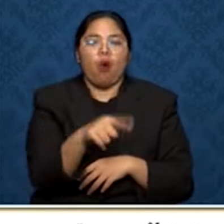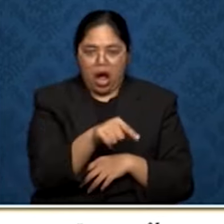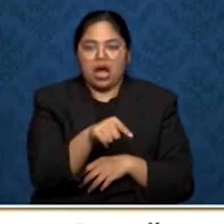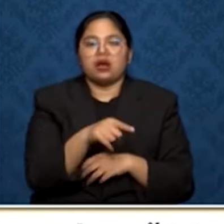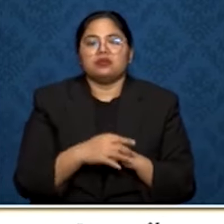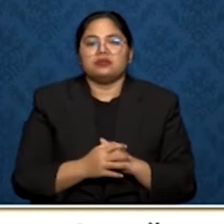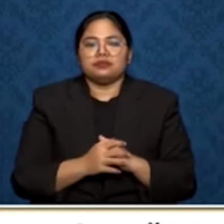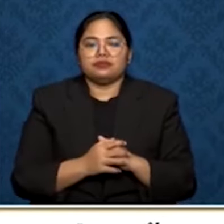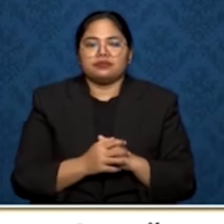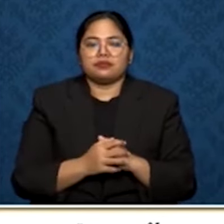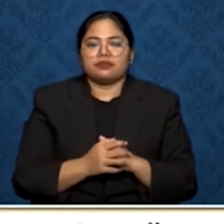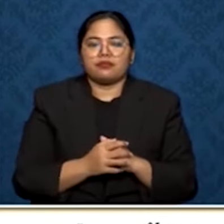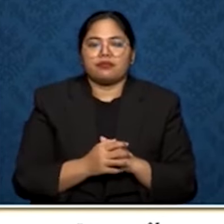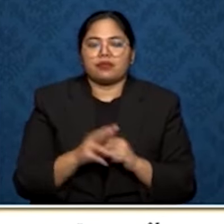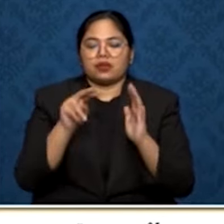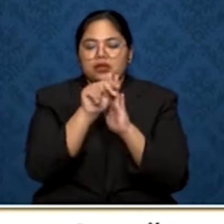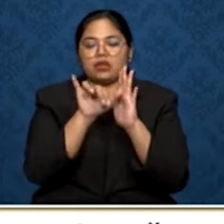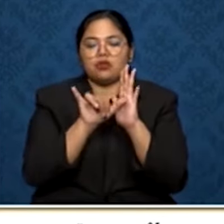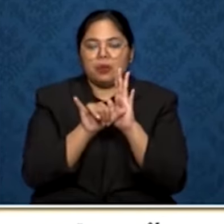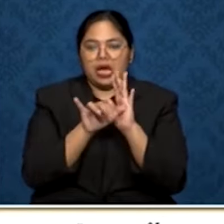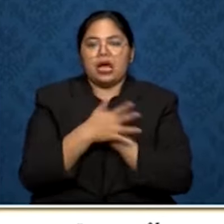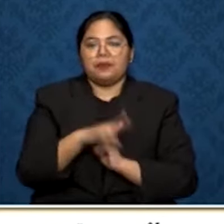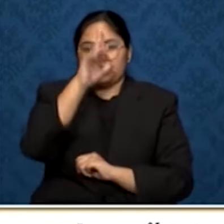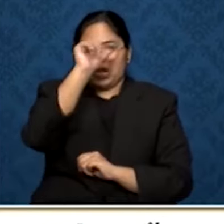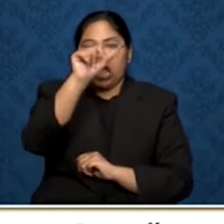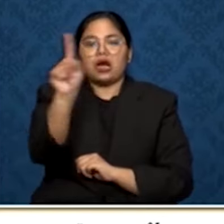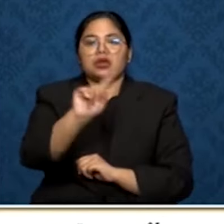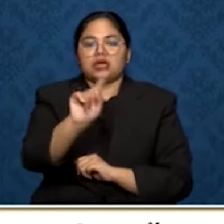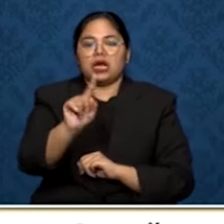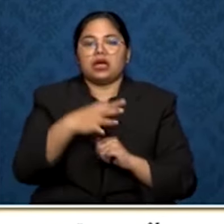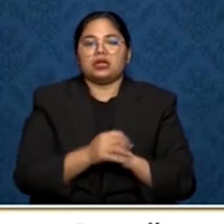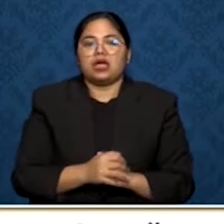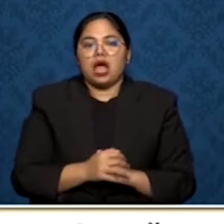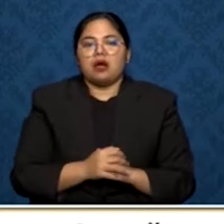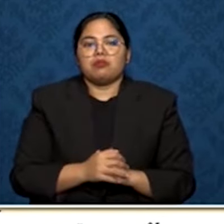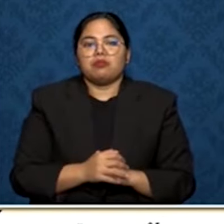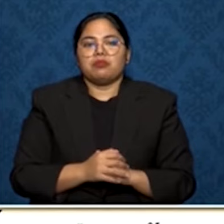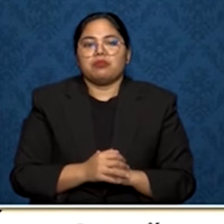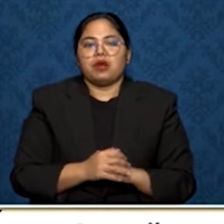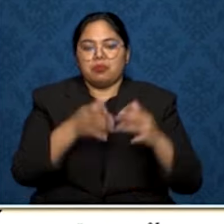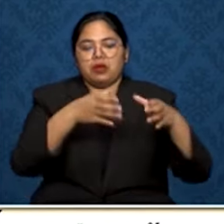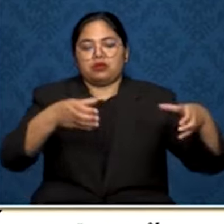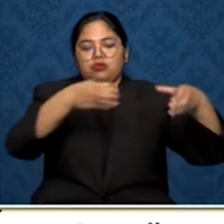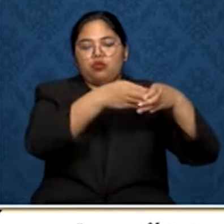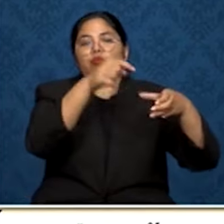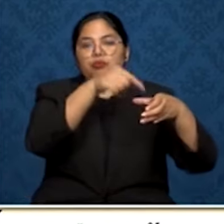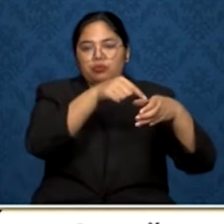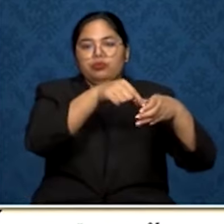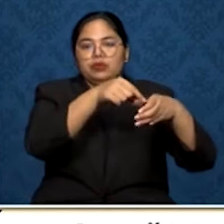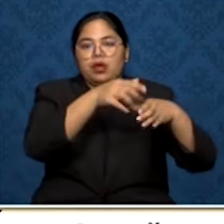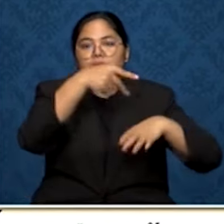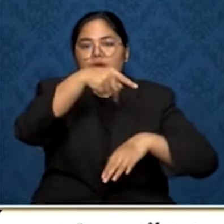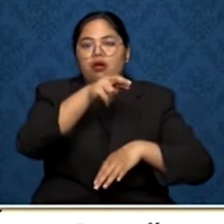ตอนครับหนึ่ในยะะบายหักของเขาคือ ตั้ง Thakka ขึ้มาครับโดยจะมีการยื่นพรบอร Thakka